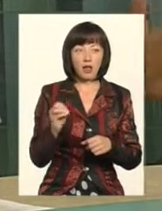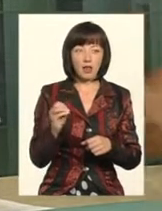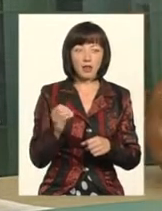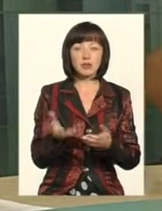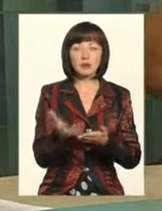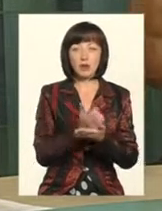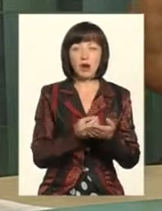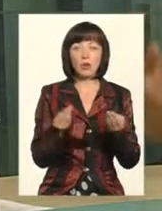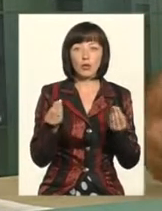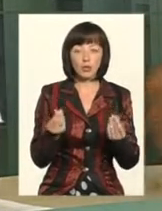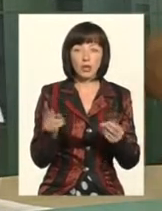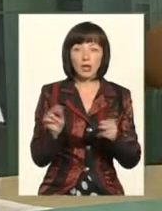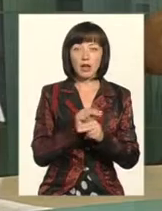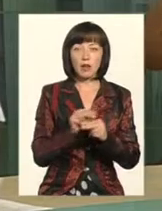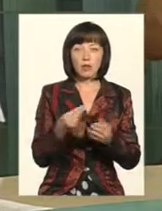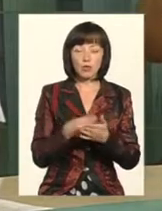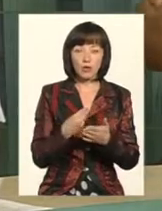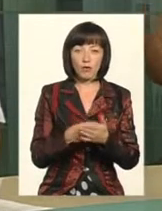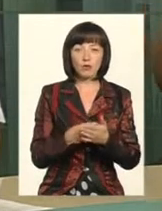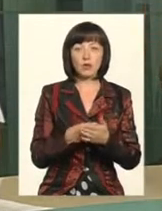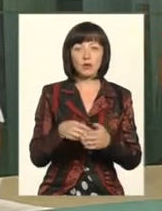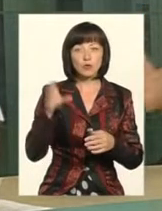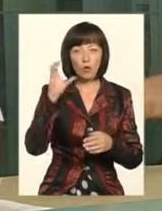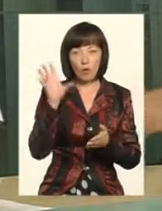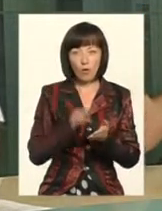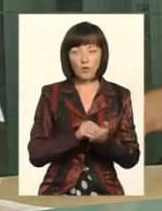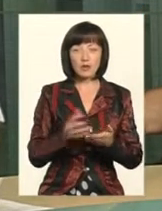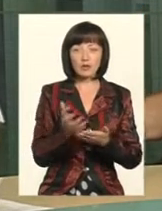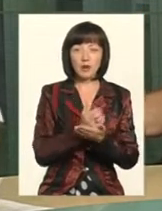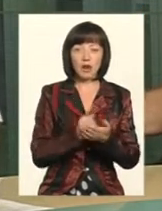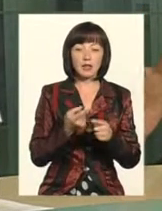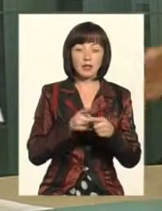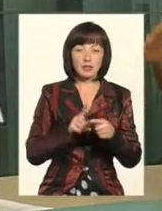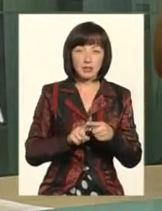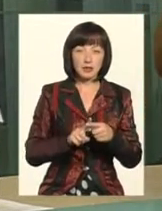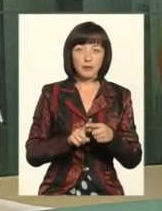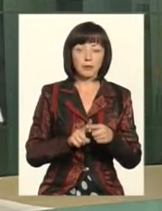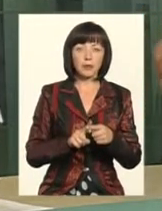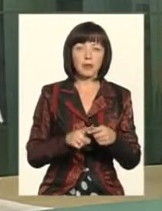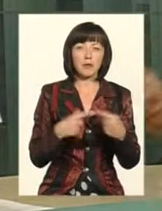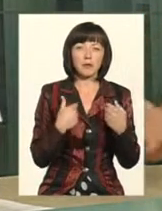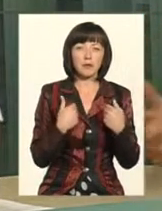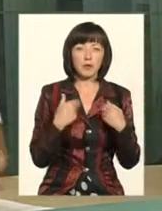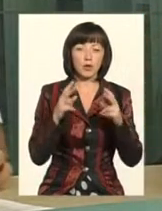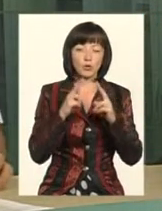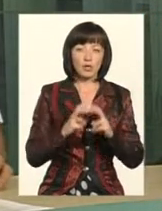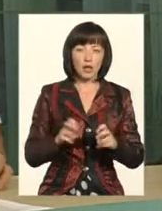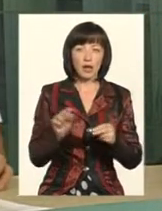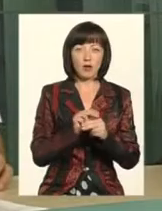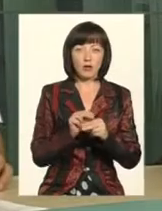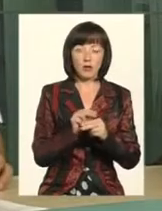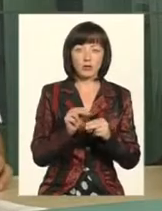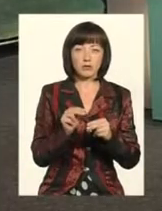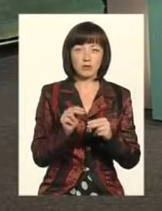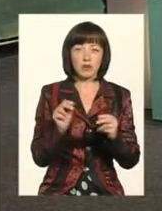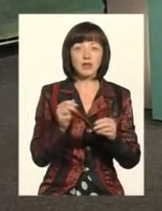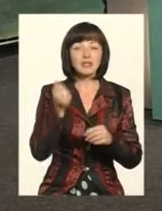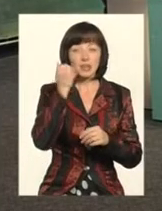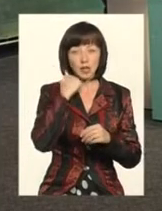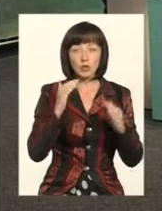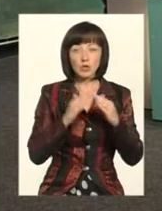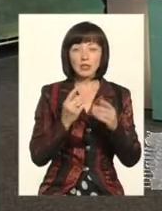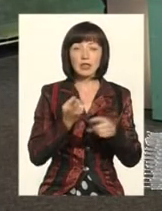збирають кошти на ремонтний фонд, поступово ці збираються, і ті ж самі кошти, як колись. Вони сідають, потім цей ремонт можна зробити. В старих будинках